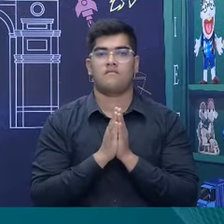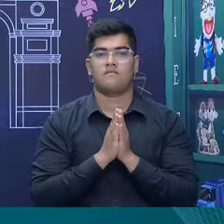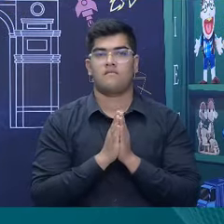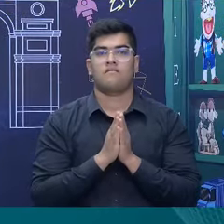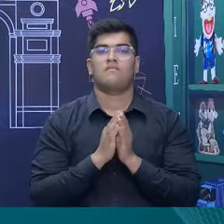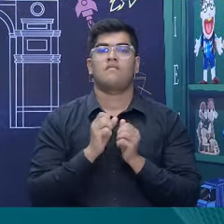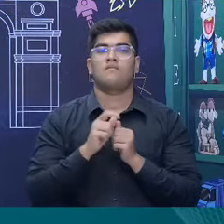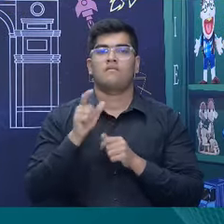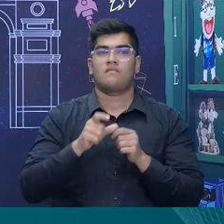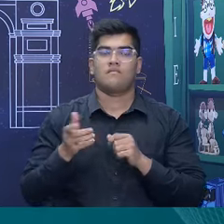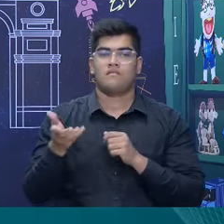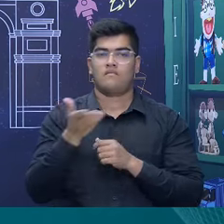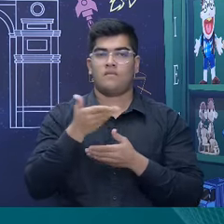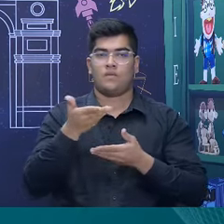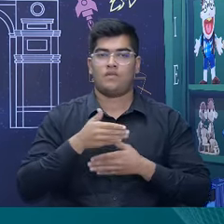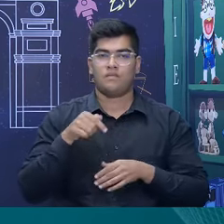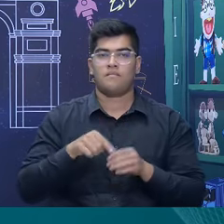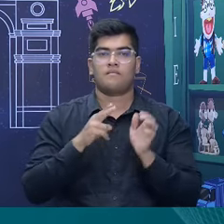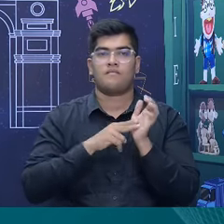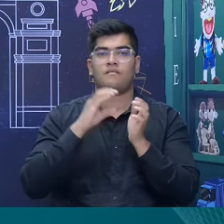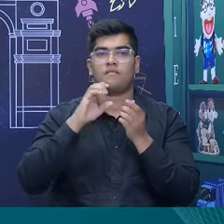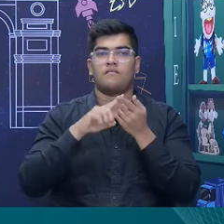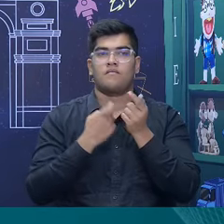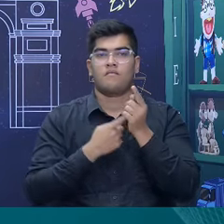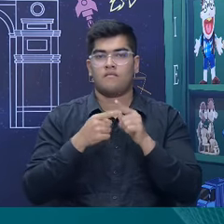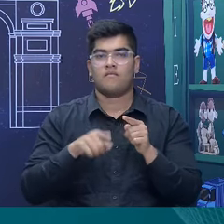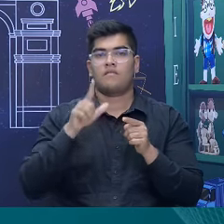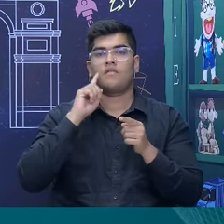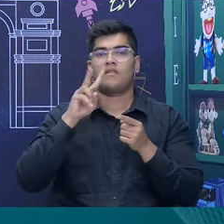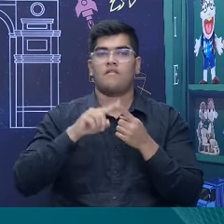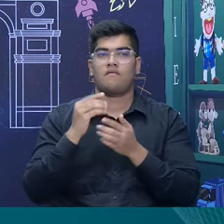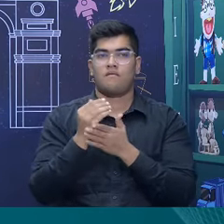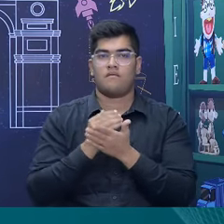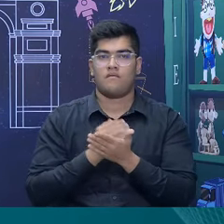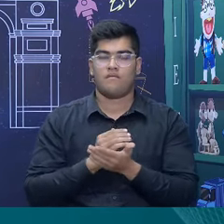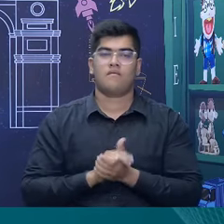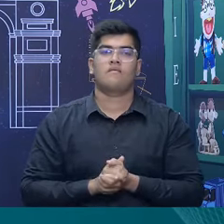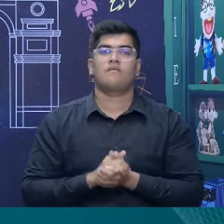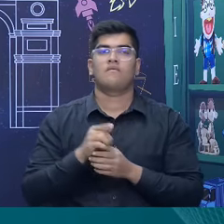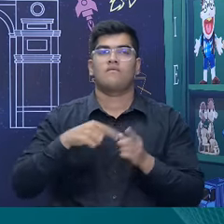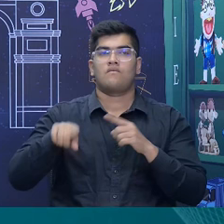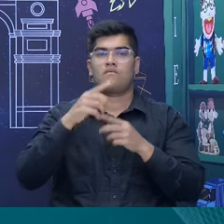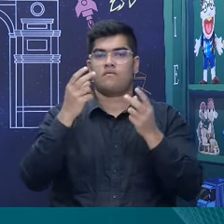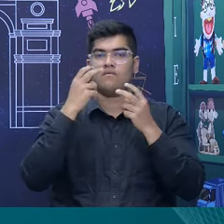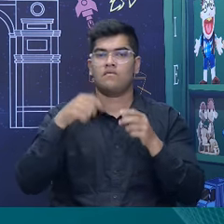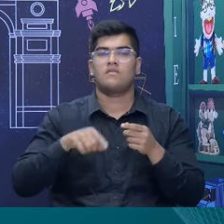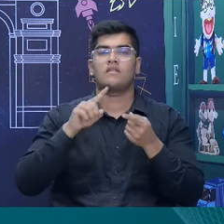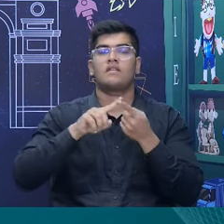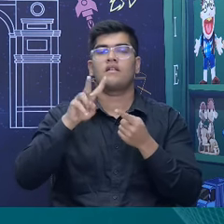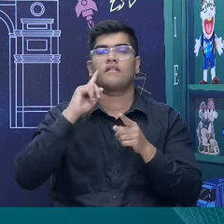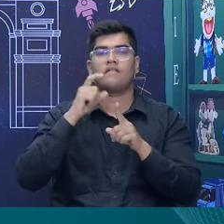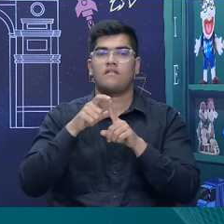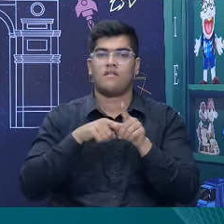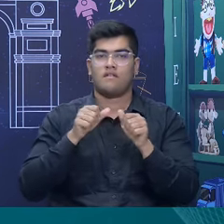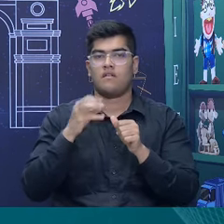नमस्कार आप सभी का स्वागत है एनसीईआरटी के इस लाइव इंटरेक्ट सेशन में आप हमें देख रहे हैं ई विद्या चैनल नंबर